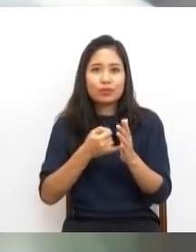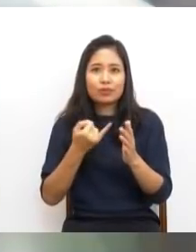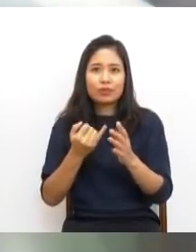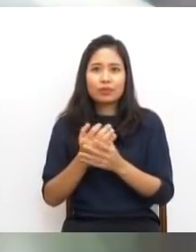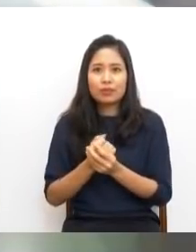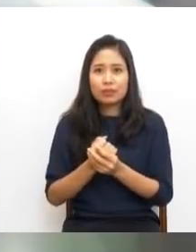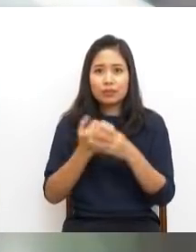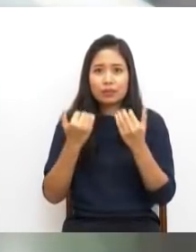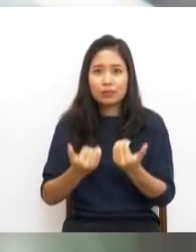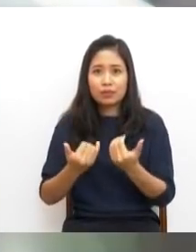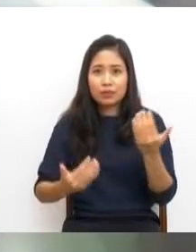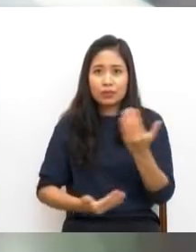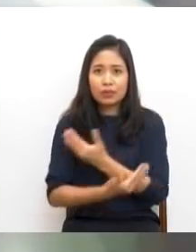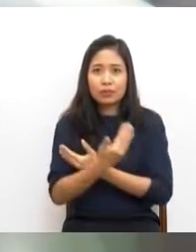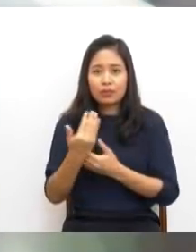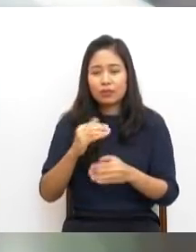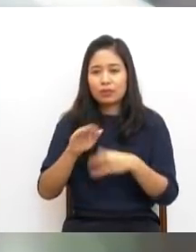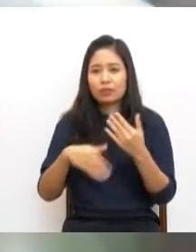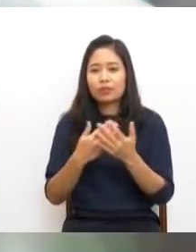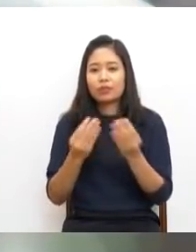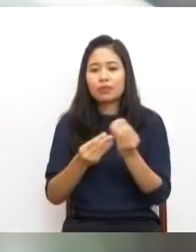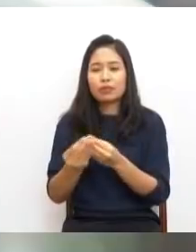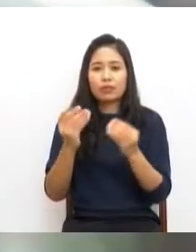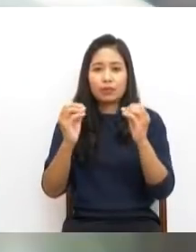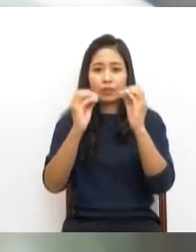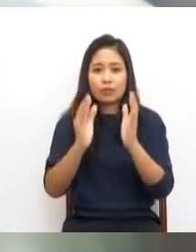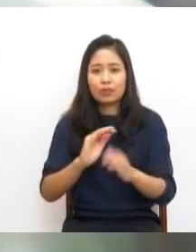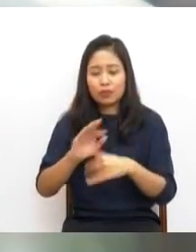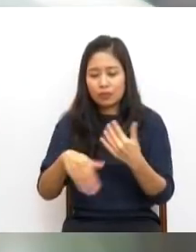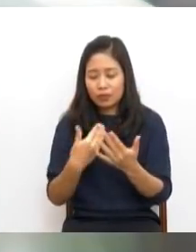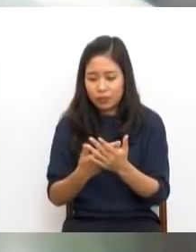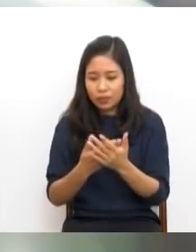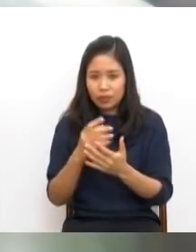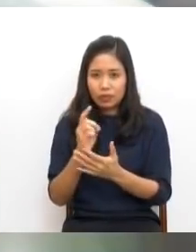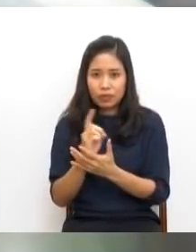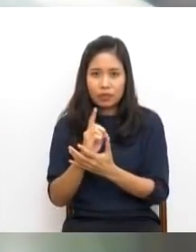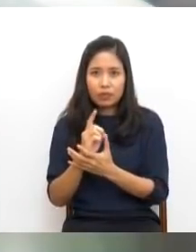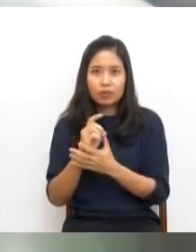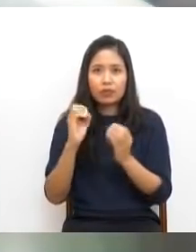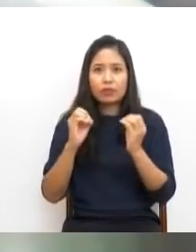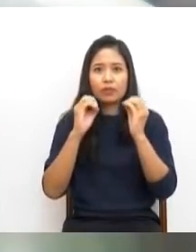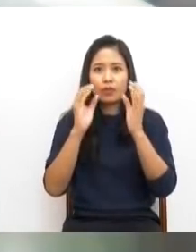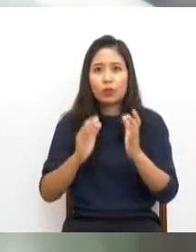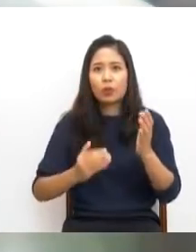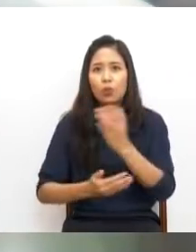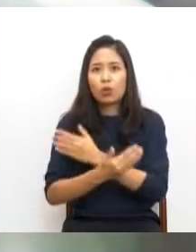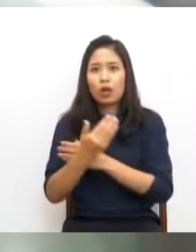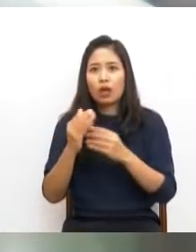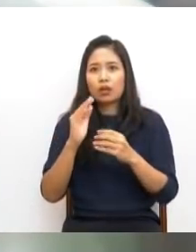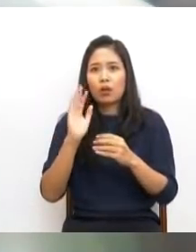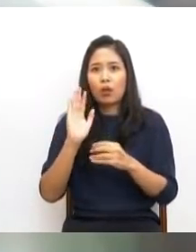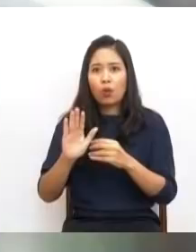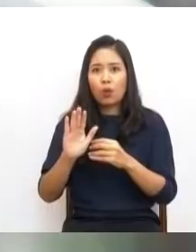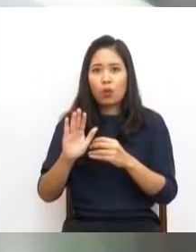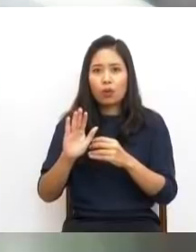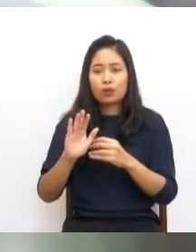โอกาสเข้าไปสังเกตการเนาะดูการความร่วมมือของครูเนี่ยก็คือการที่เราพลิกวิกฤตได้เป็นโอกาสหมายความว่าเราสามารถที่จะไม่